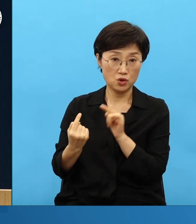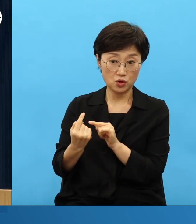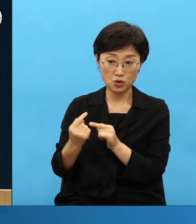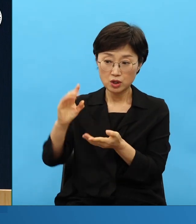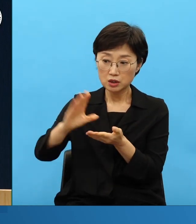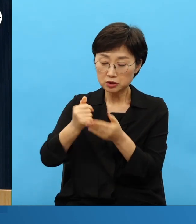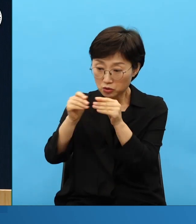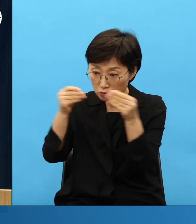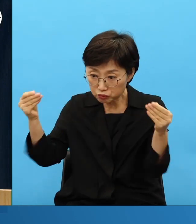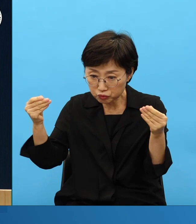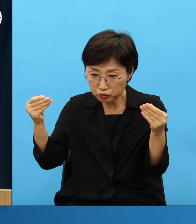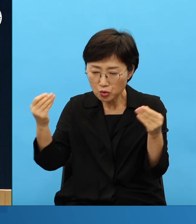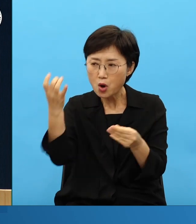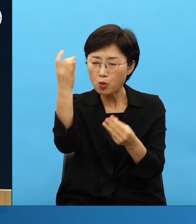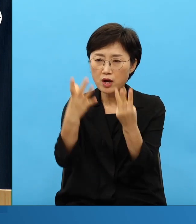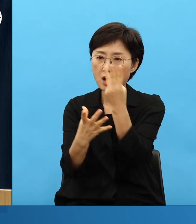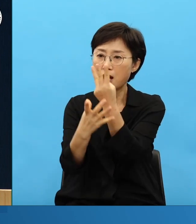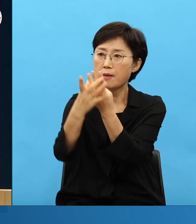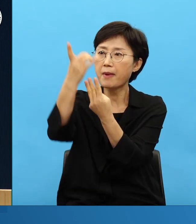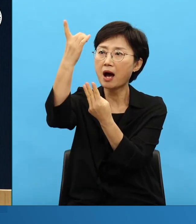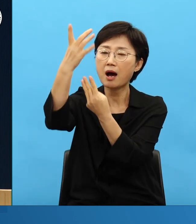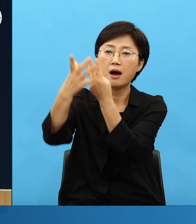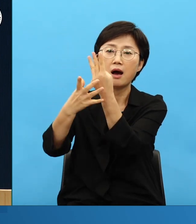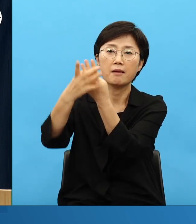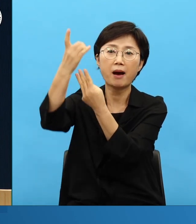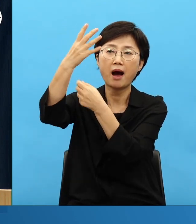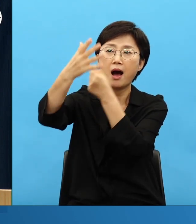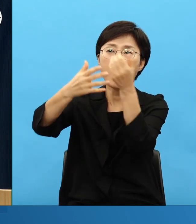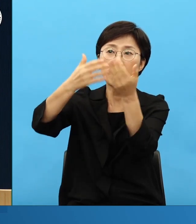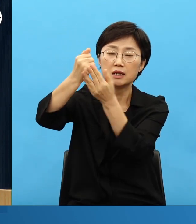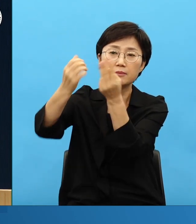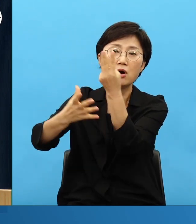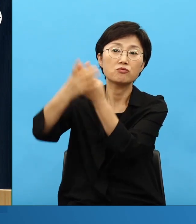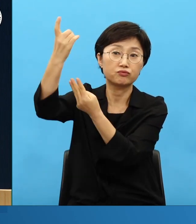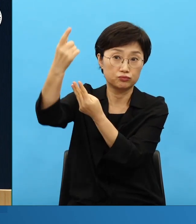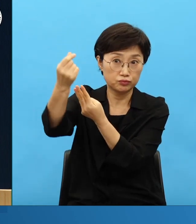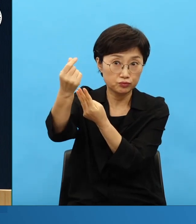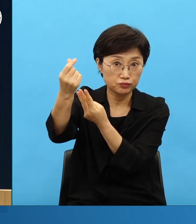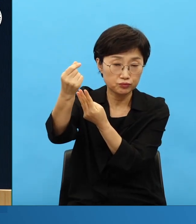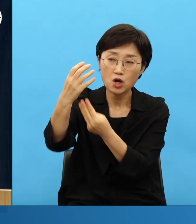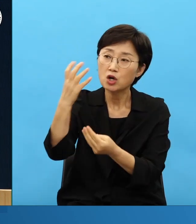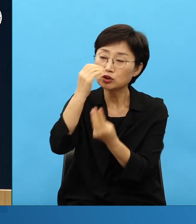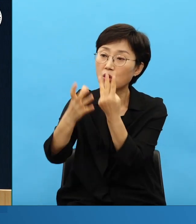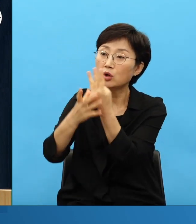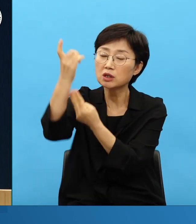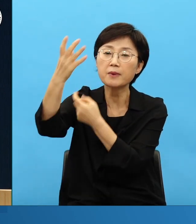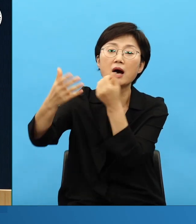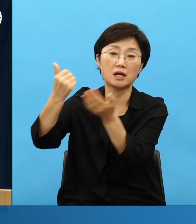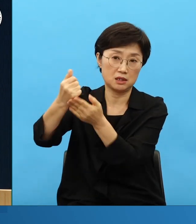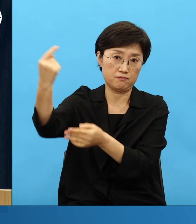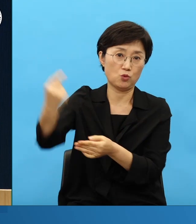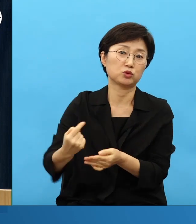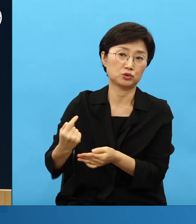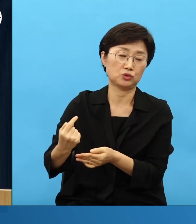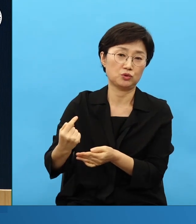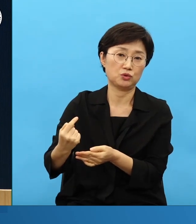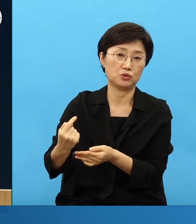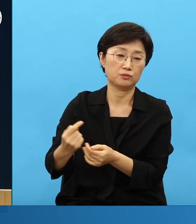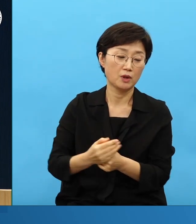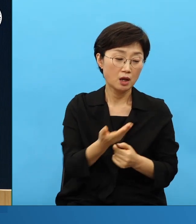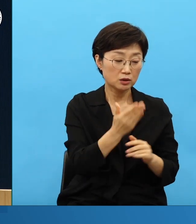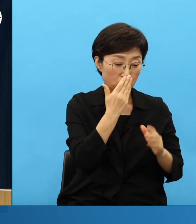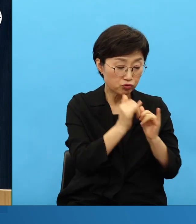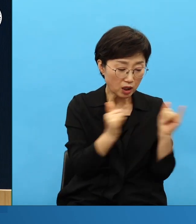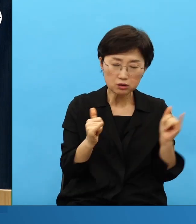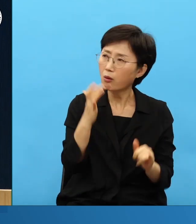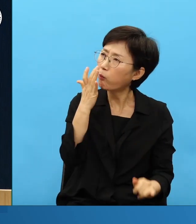before the time of creation 이걸 몰란 거죠. to save us and deliver us from our original sin. This 그리고 is what we 유대인이 don't 이걸 know 몰랐잖아요. about. The Jewish people didn't know this. 아니